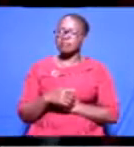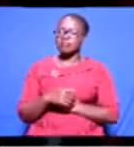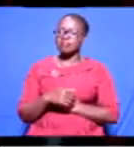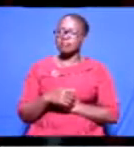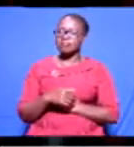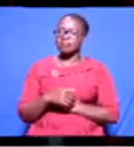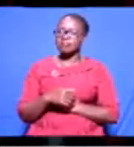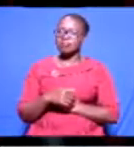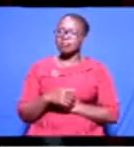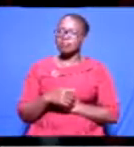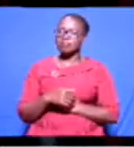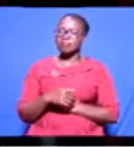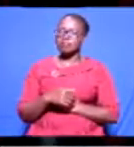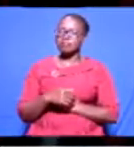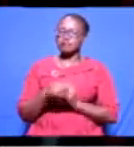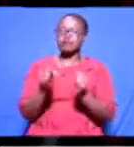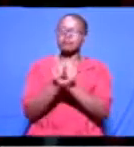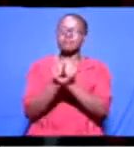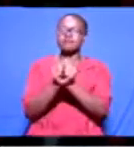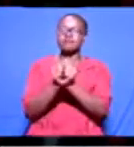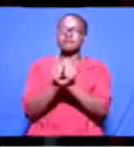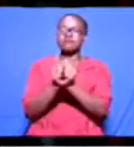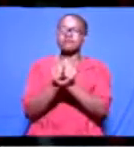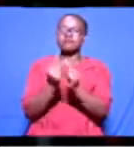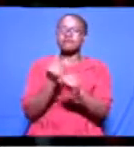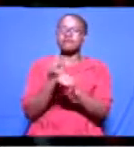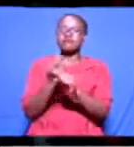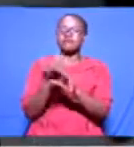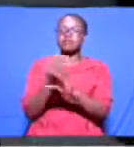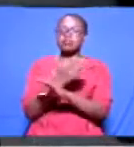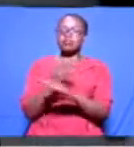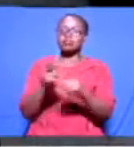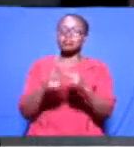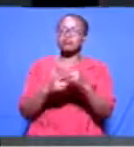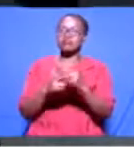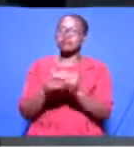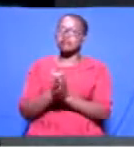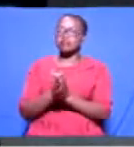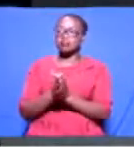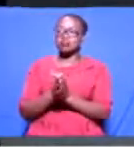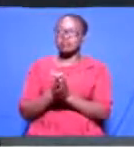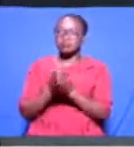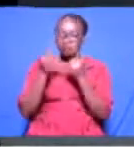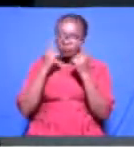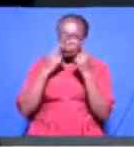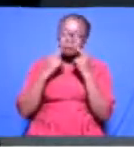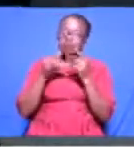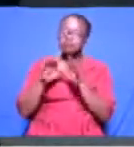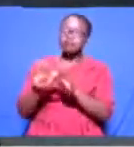Saa moja kasoro dakika kumi, chumba cha kuhifadhia maiti cha Lee,